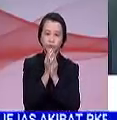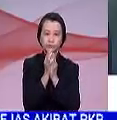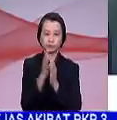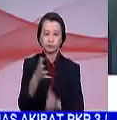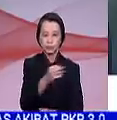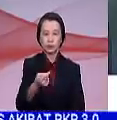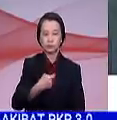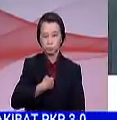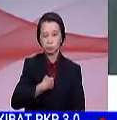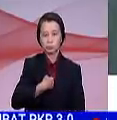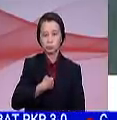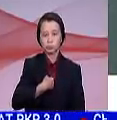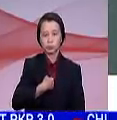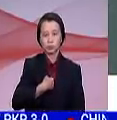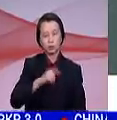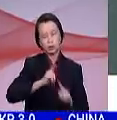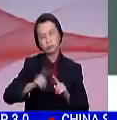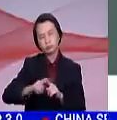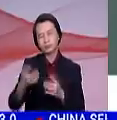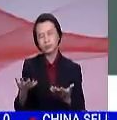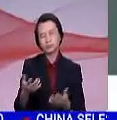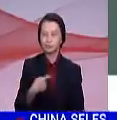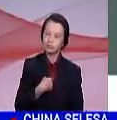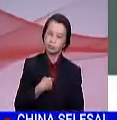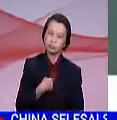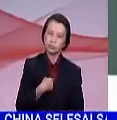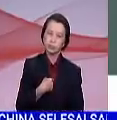Dan saya macam-macam